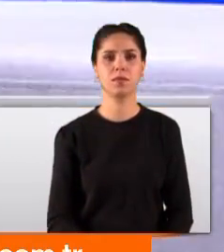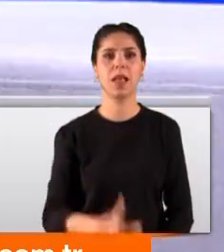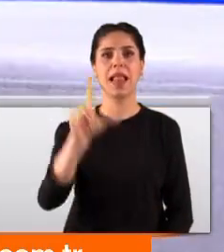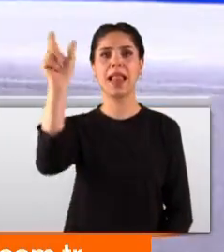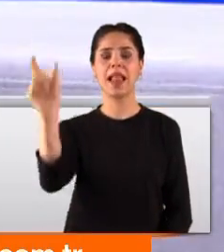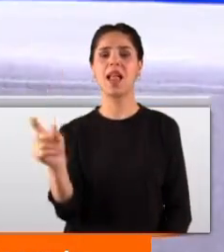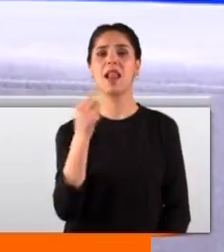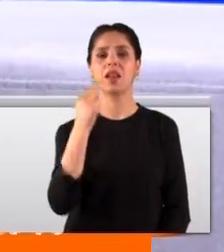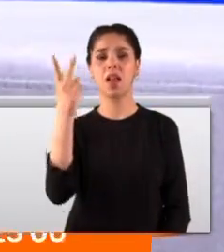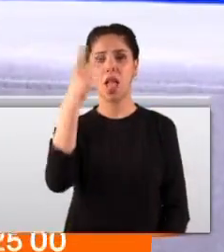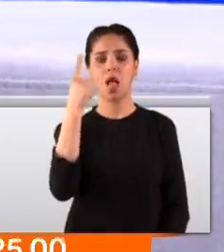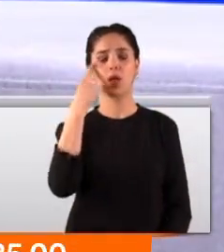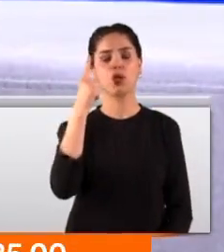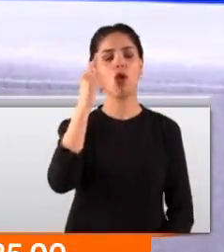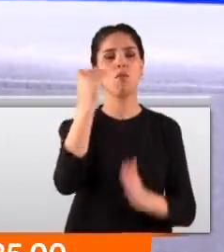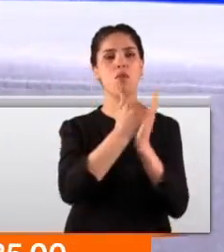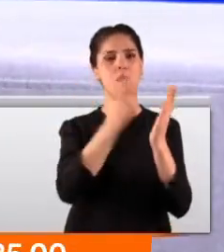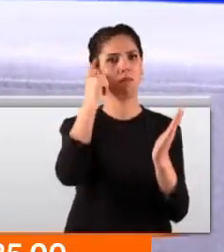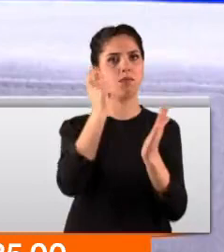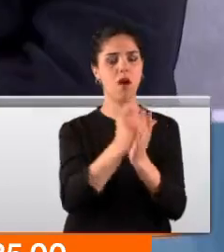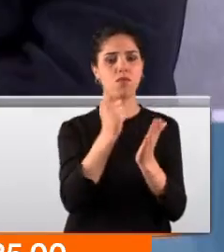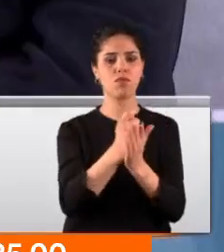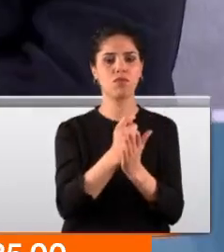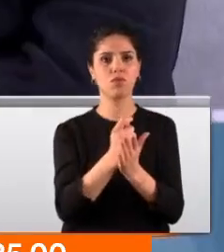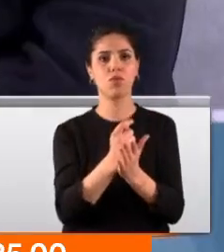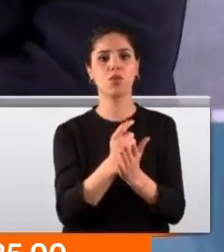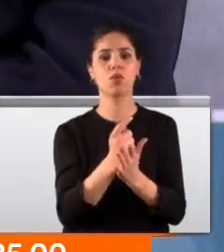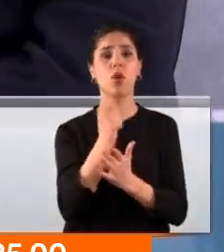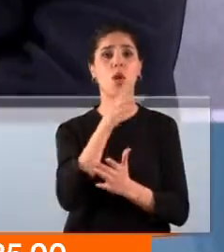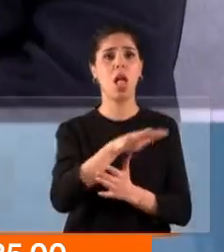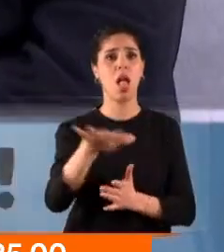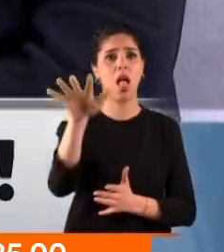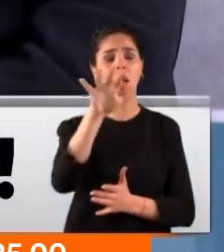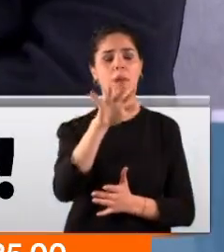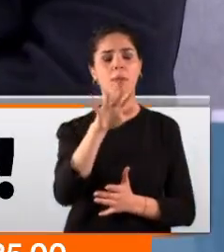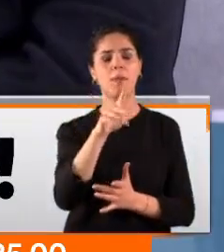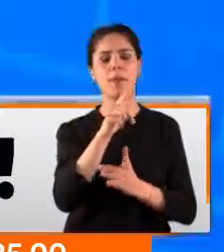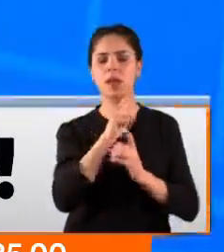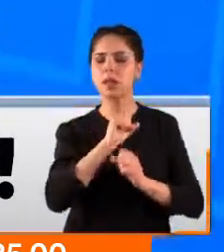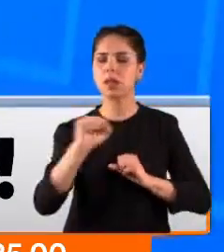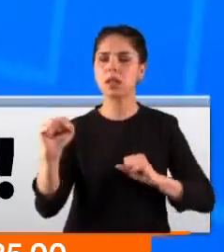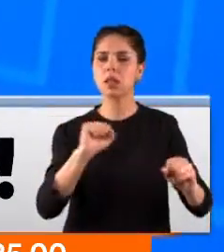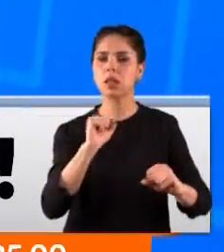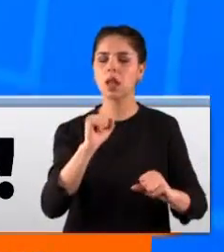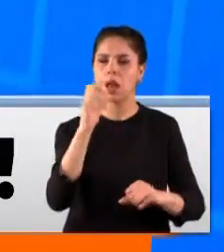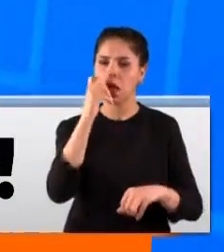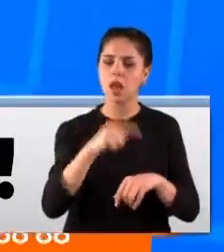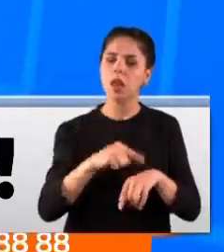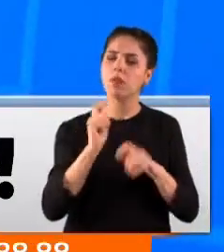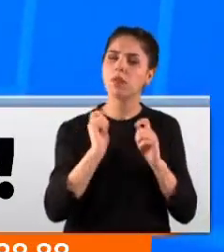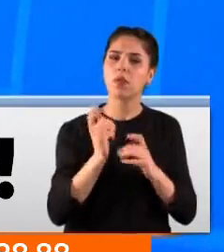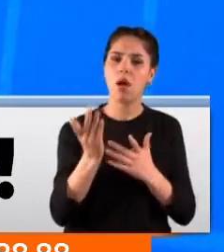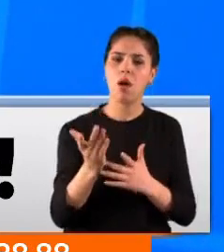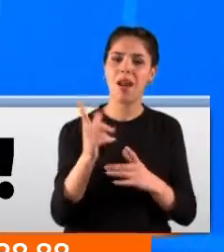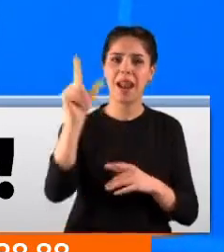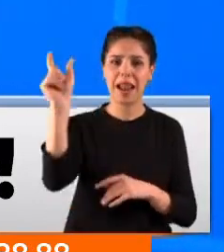Coş gözyaşlarıyla başvurdu programa. Yaşadıkları bir nebze vicdanı olan herkesi isyan ettiren türdendi. Herkes dolandırılabilir. Leyla